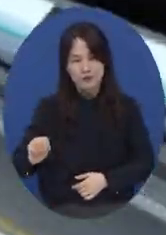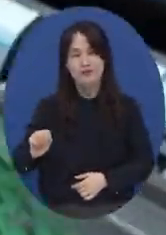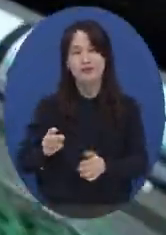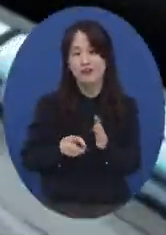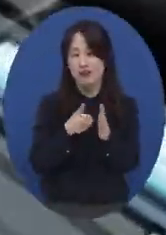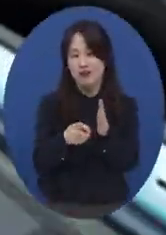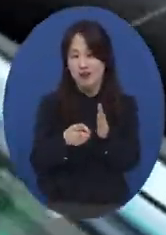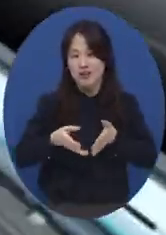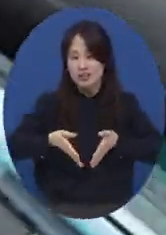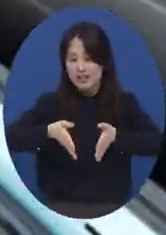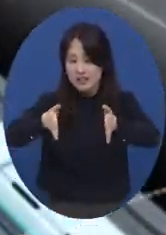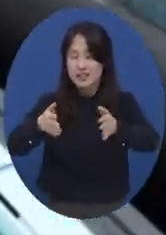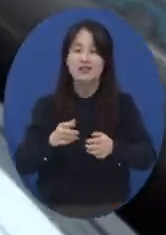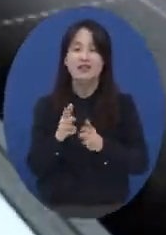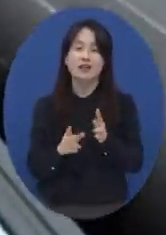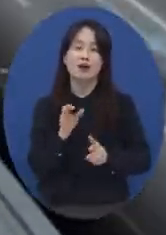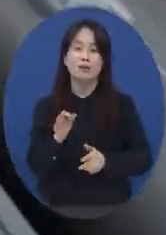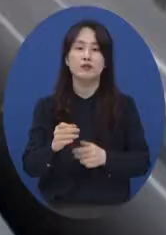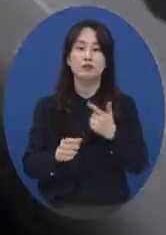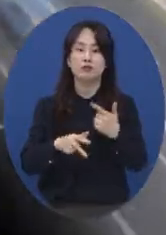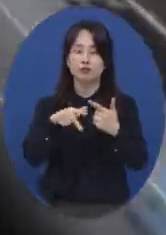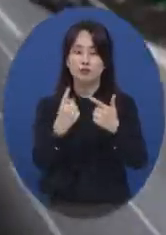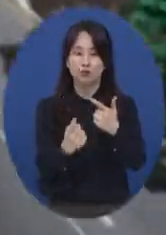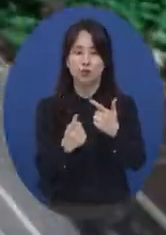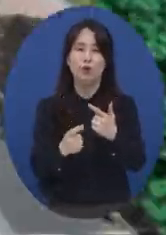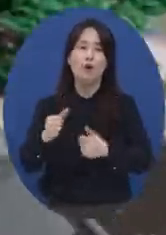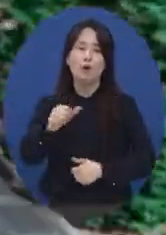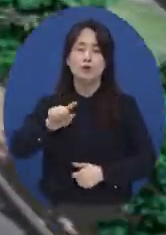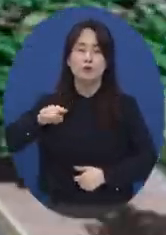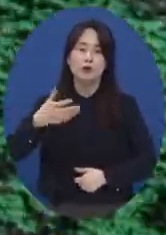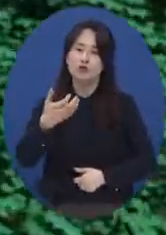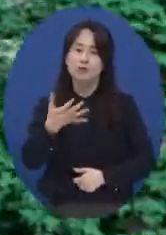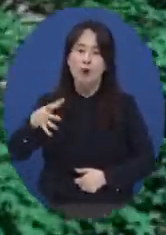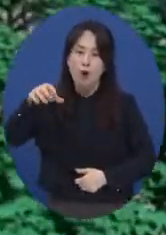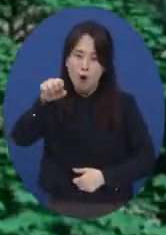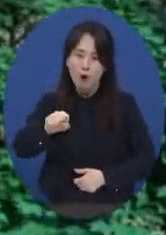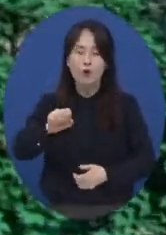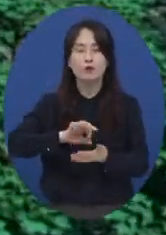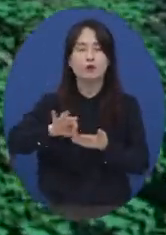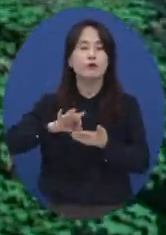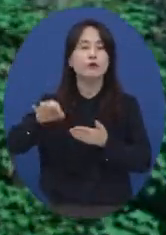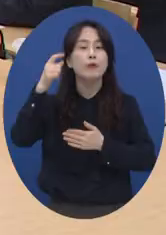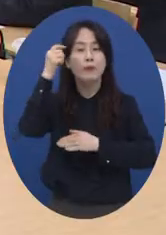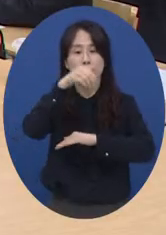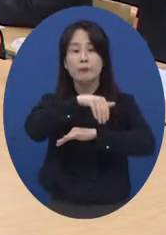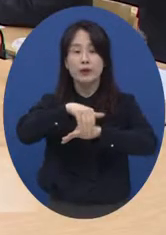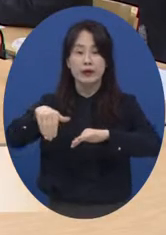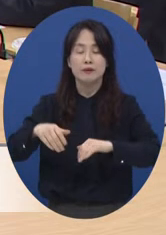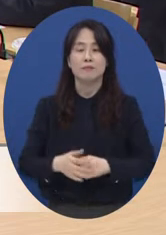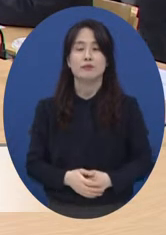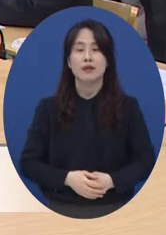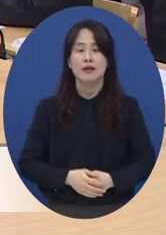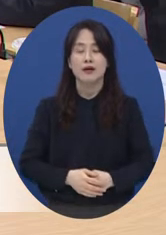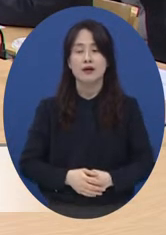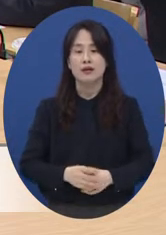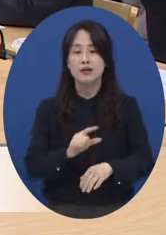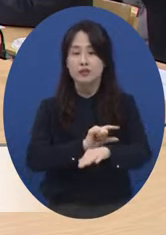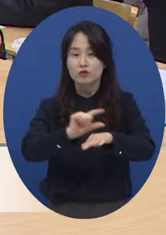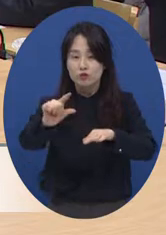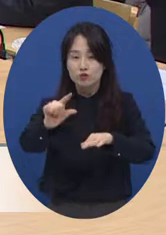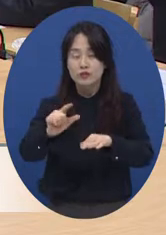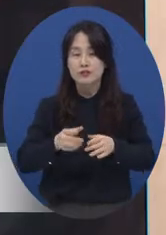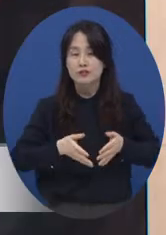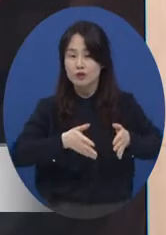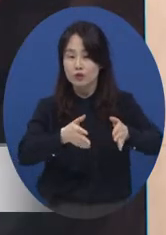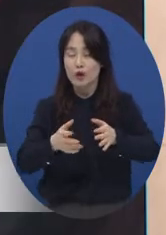철도 노선으로 사업비는 약 6조 5,190억 원으로 추산되고 있습니다. 기존 GTS